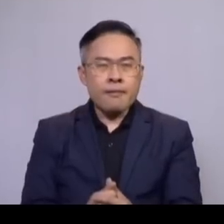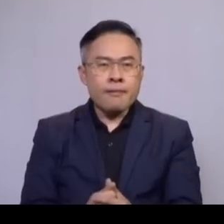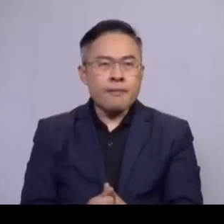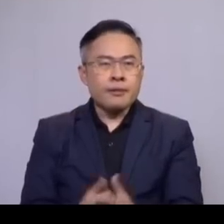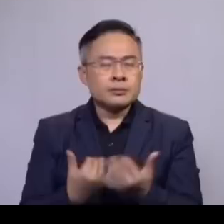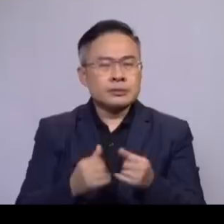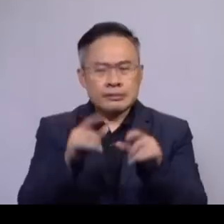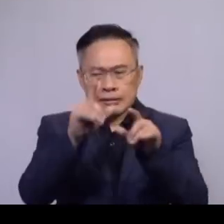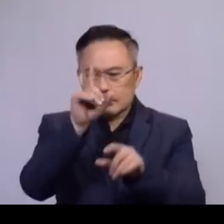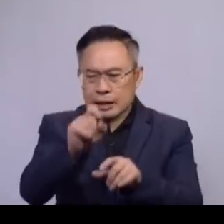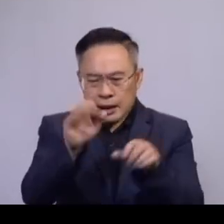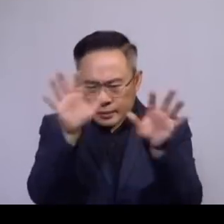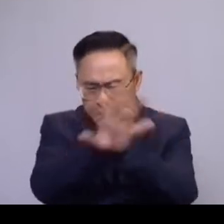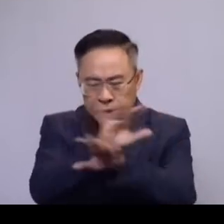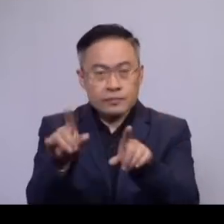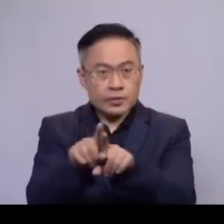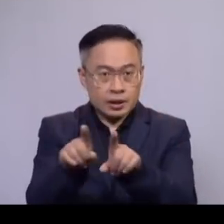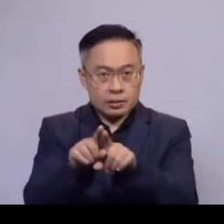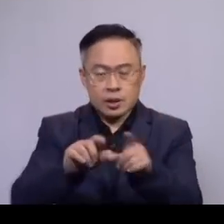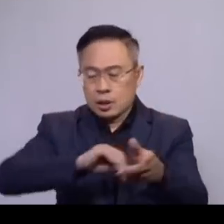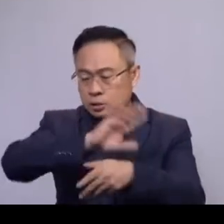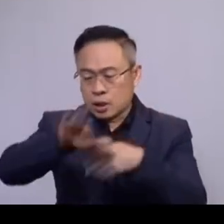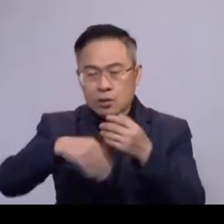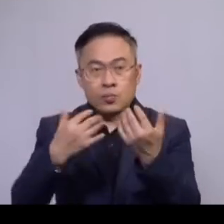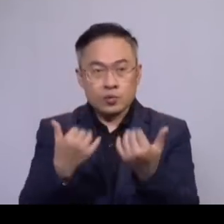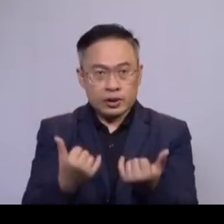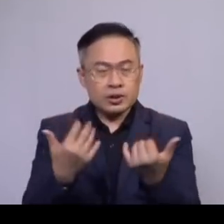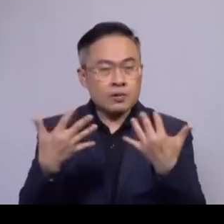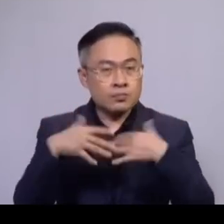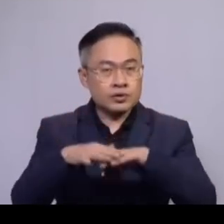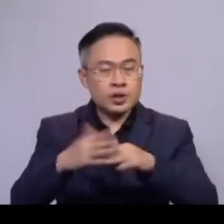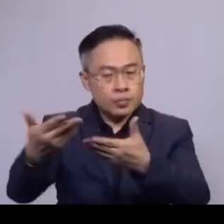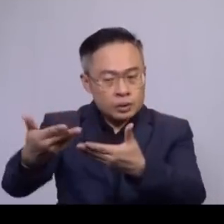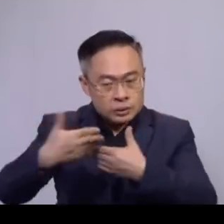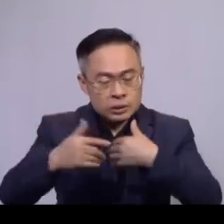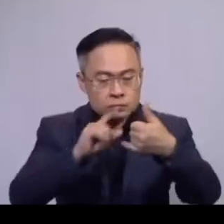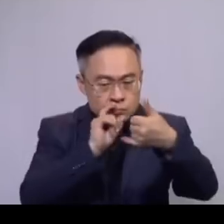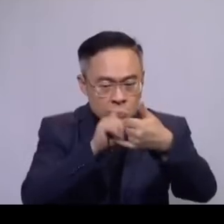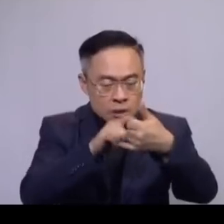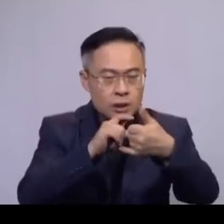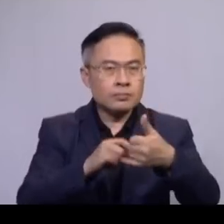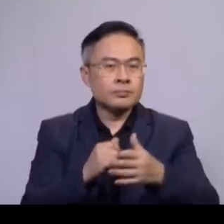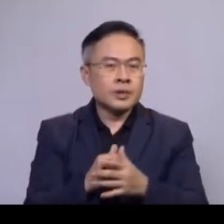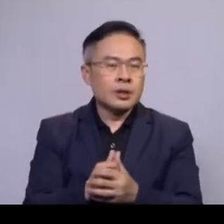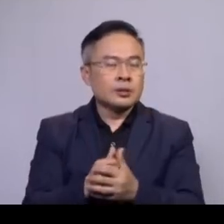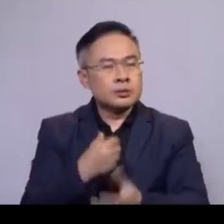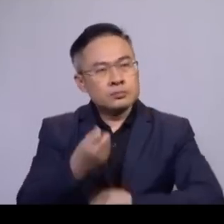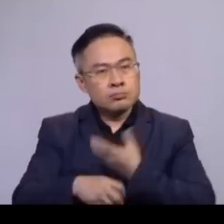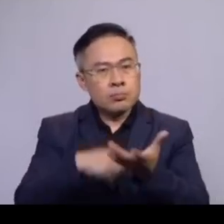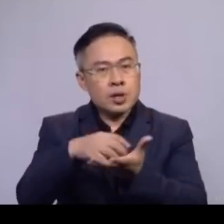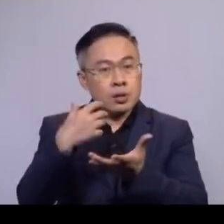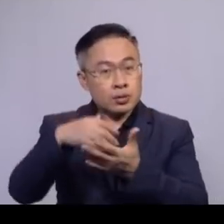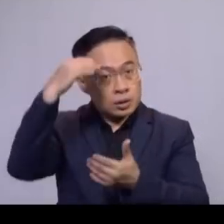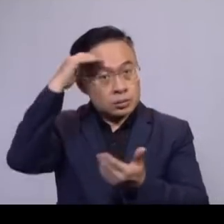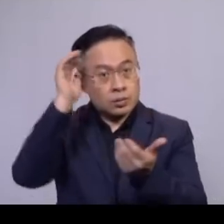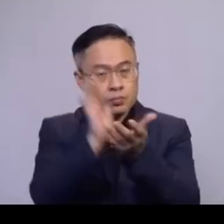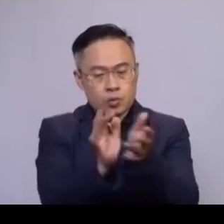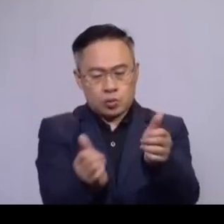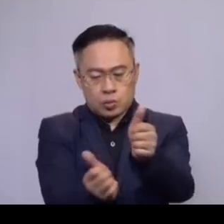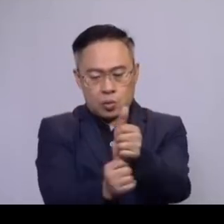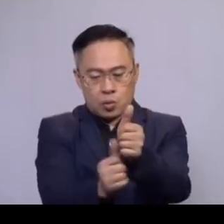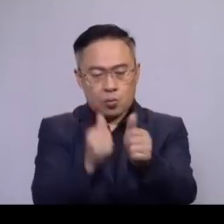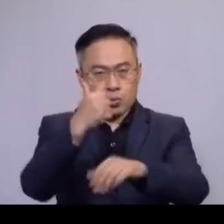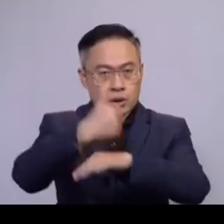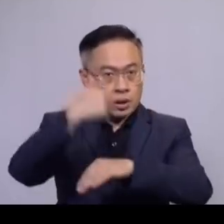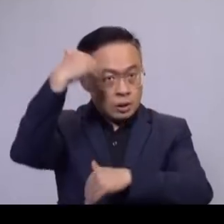ก็มีลักษณะคล้ายกันทั้งหมดอยู่ระหว่างการติดต่อประสานงานนะครับเพื่อเข้าให้ข้อมูลเพิ่มเติมกับทางพลตำรวจเอกสุรเชษฐ์หักพานรองผ